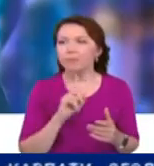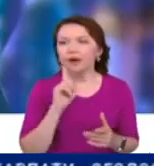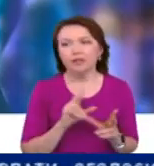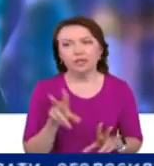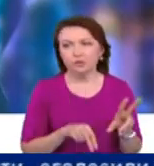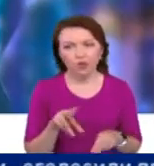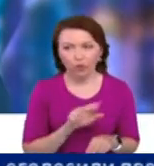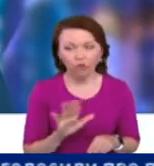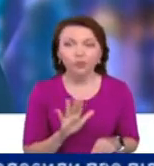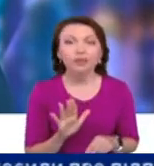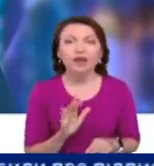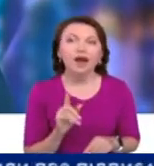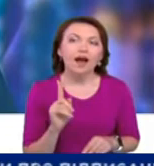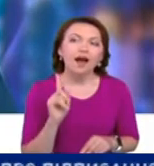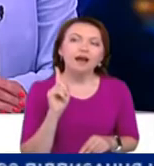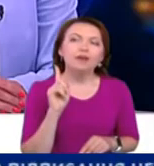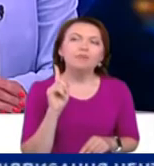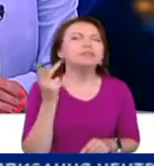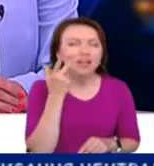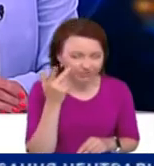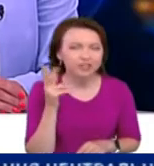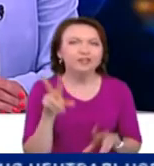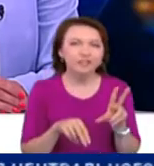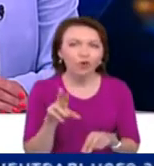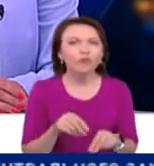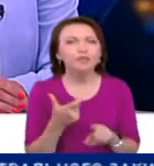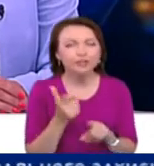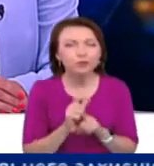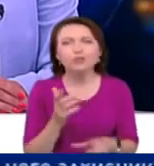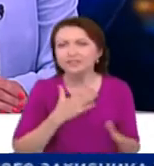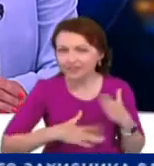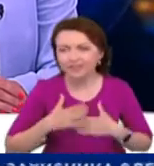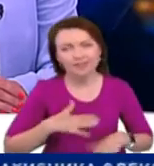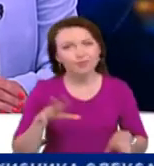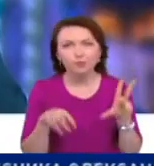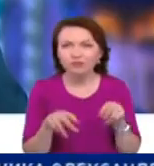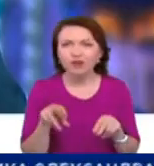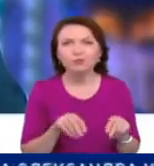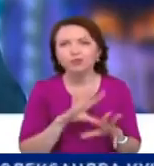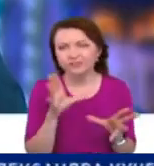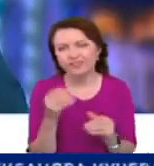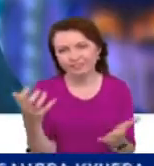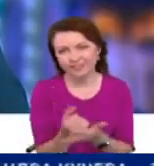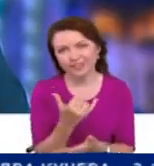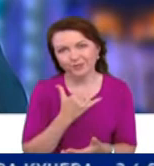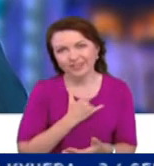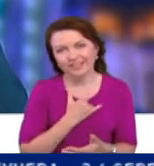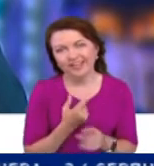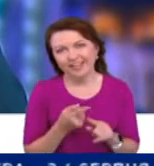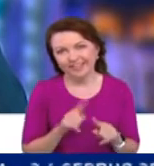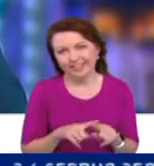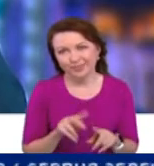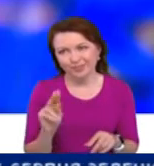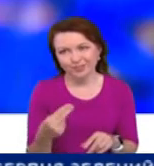розраховуємо, або ні, ми на них завжди розраховуємо і дуже зрадіємо, і сподіваємося, що все вийде у нас на цьому чемпіонаті.